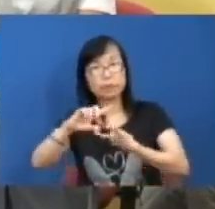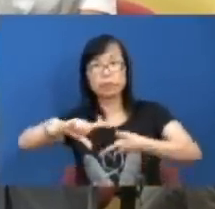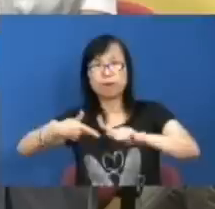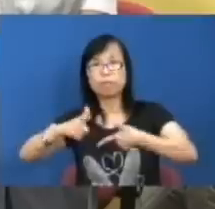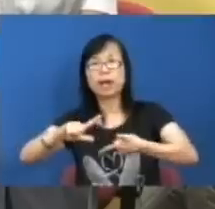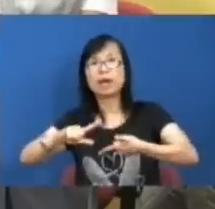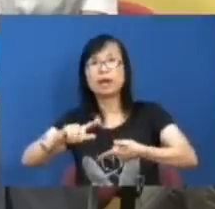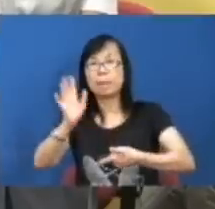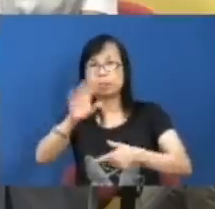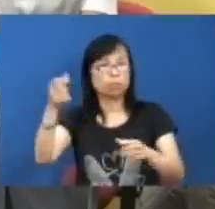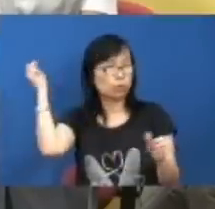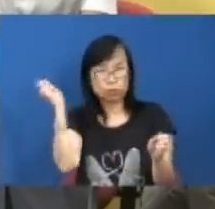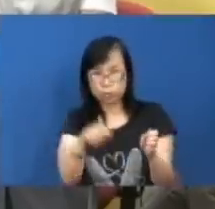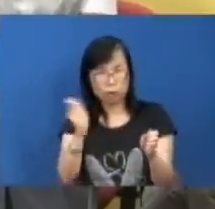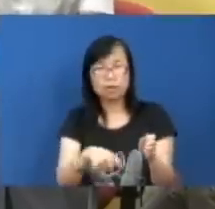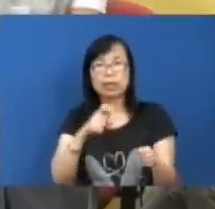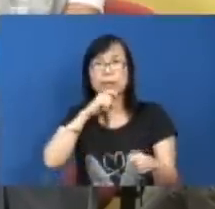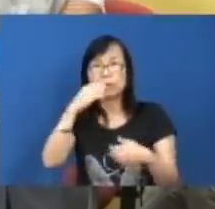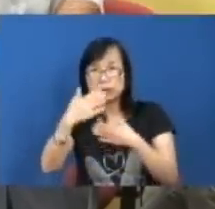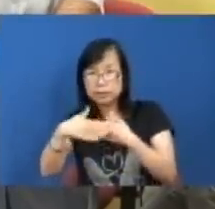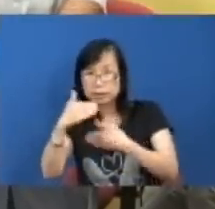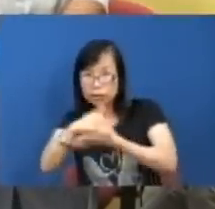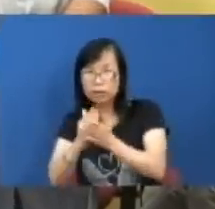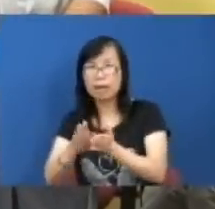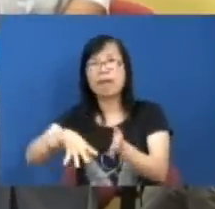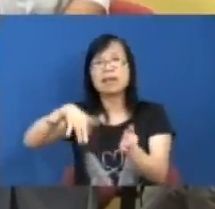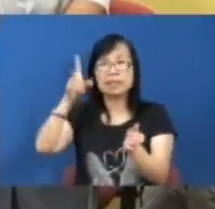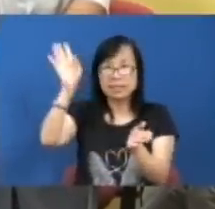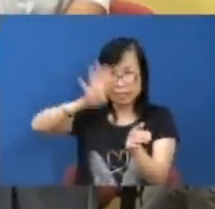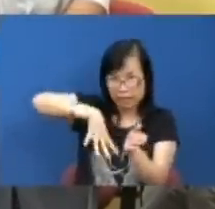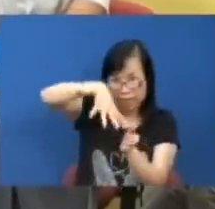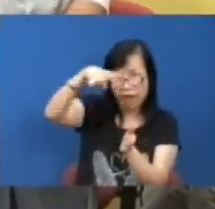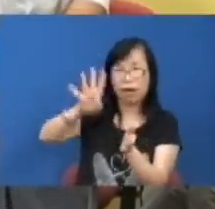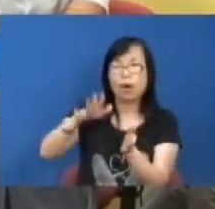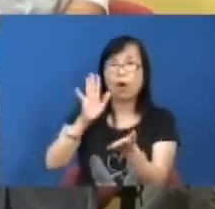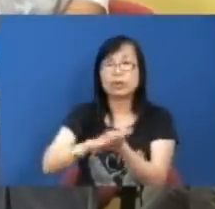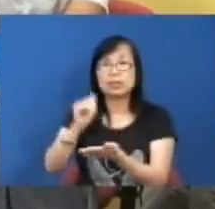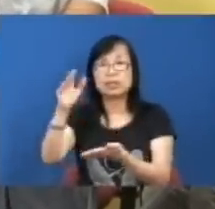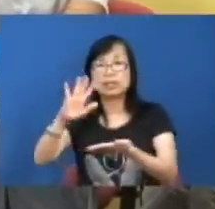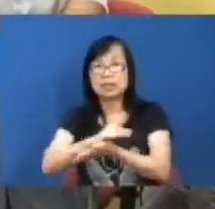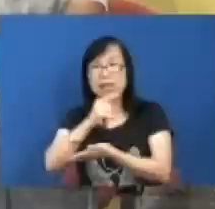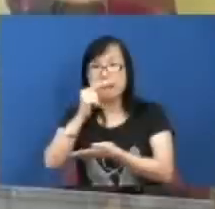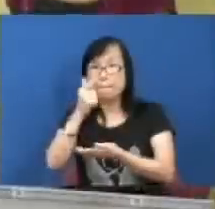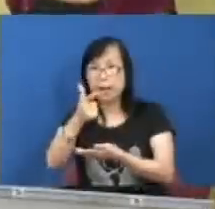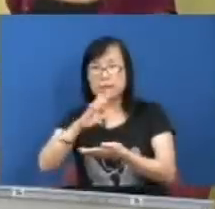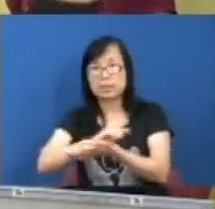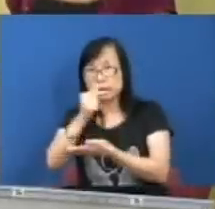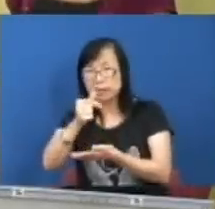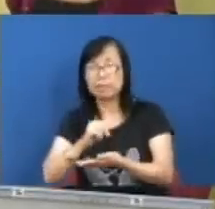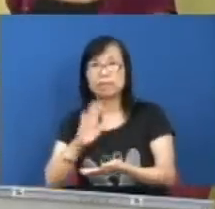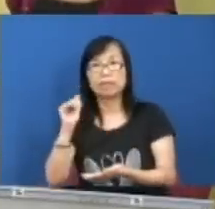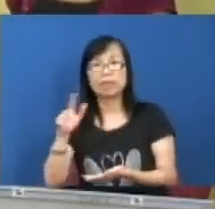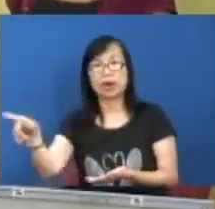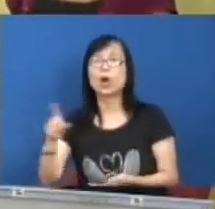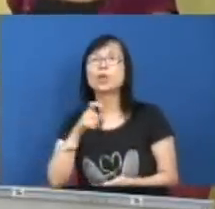鑿。有冇啲材料咧可以就咁搽上去，又頂得十年八年嘅咧？ 明白，哦，絕對一定有啊！咁其實